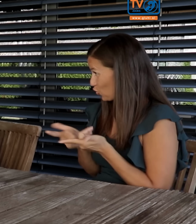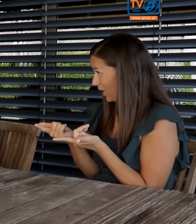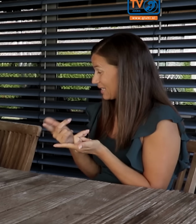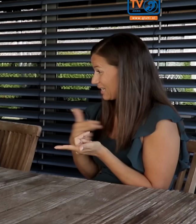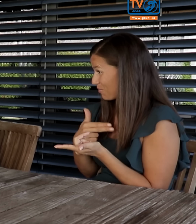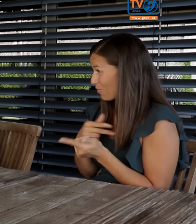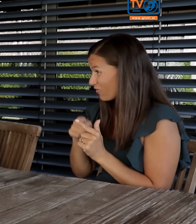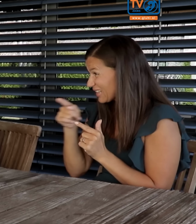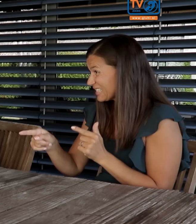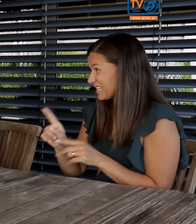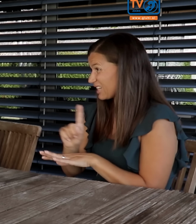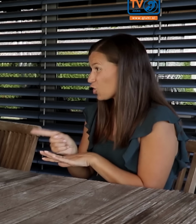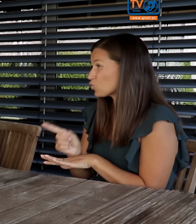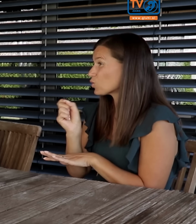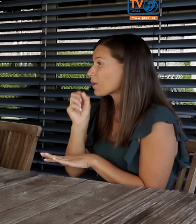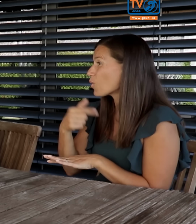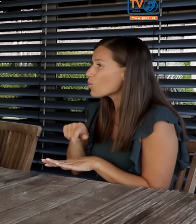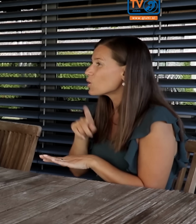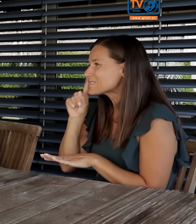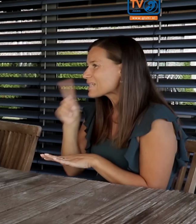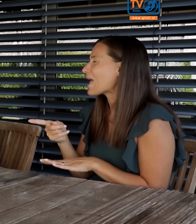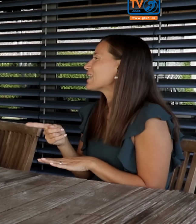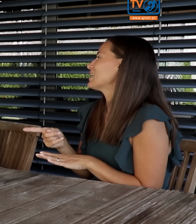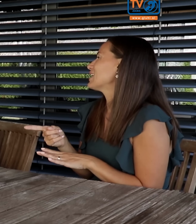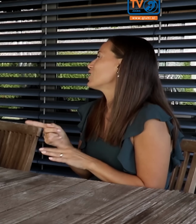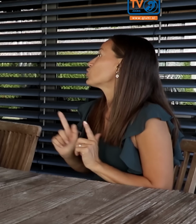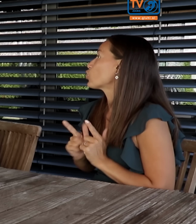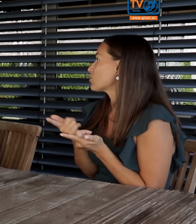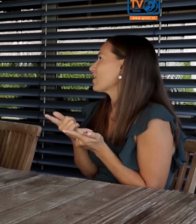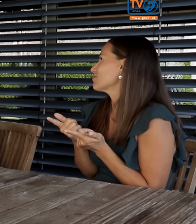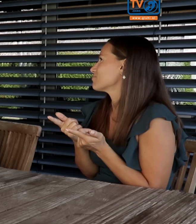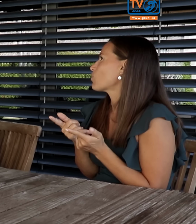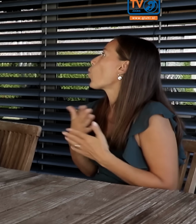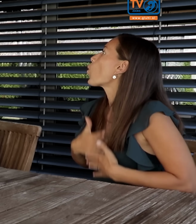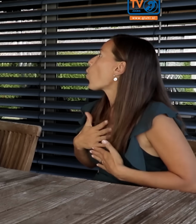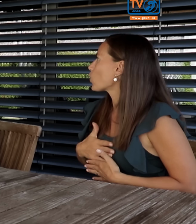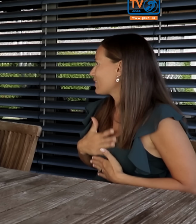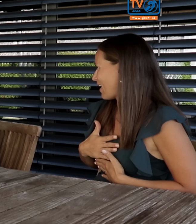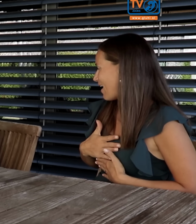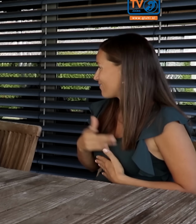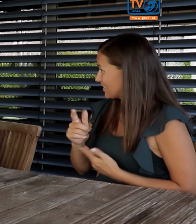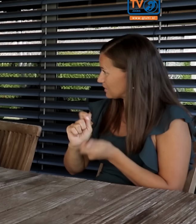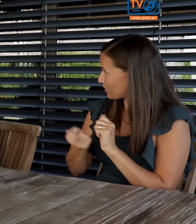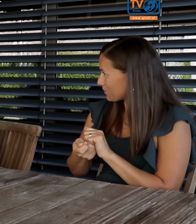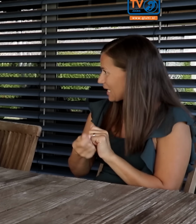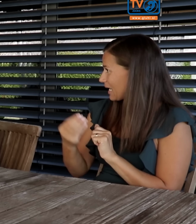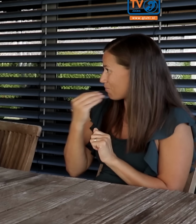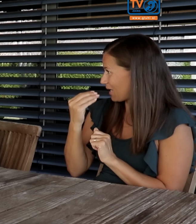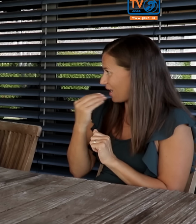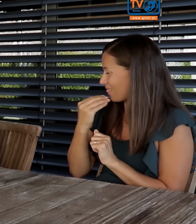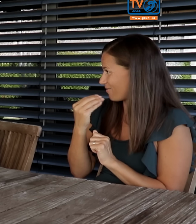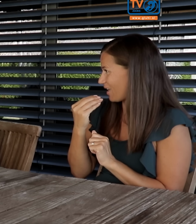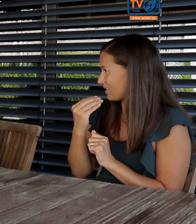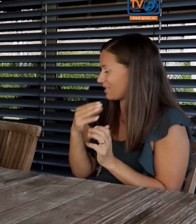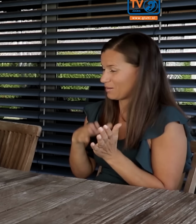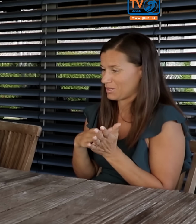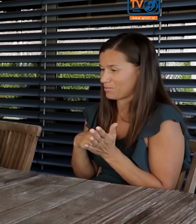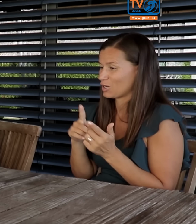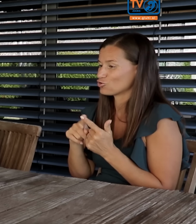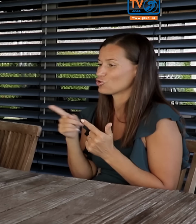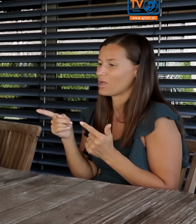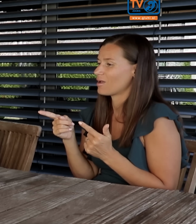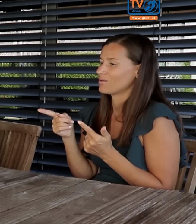tistem trenutku, znali ravno tako doživeti neko ugodje. Se pravi, v spremenjenem prehranjevanju. Zdaj, če si vzamete,